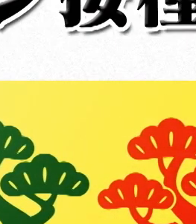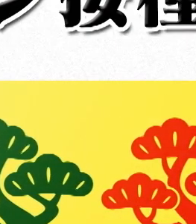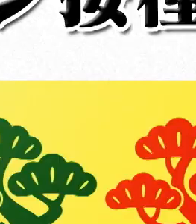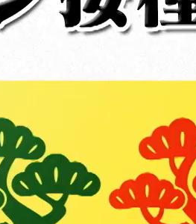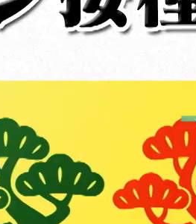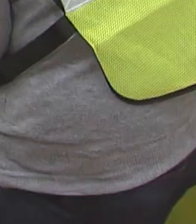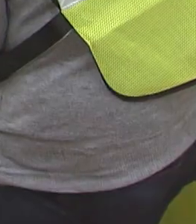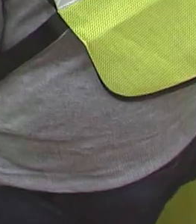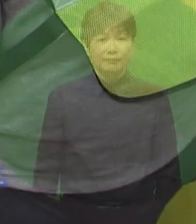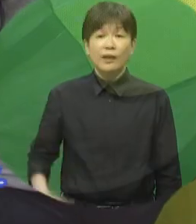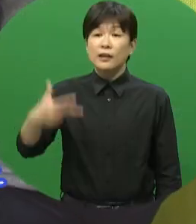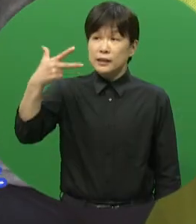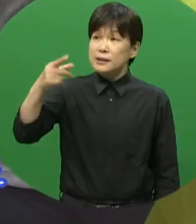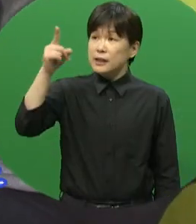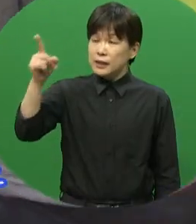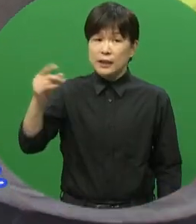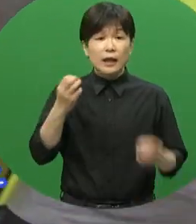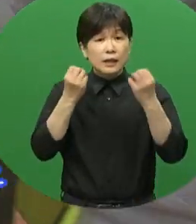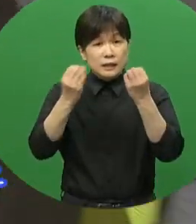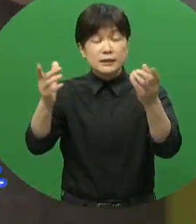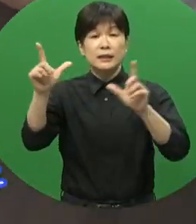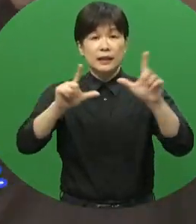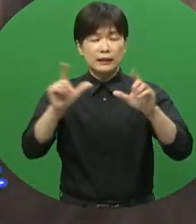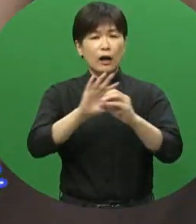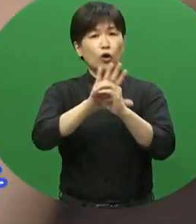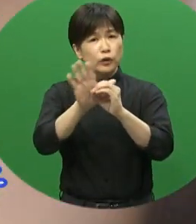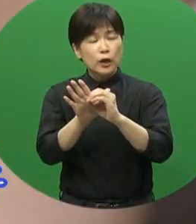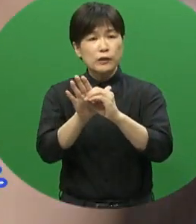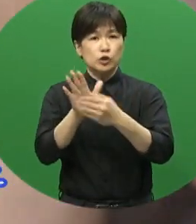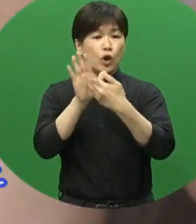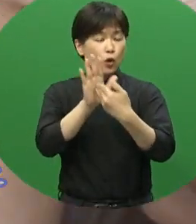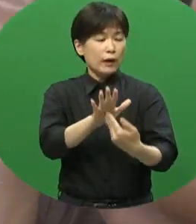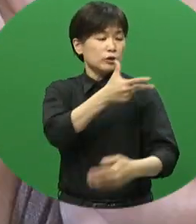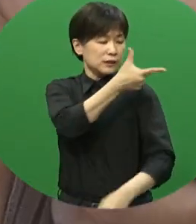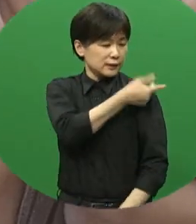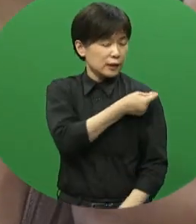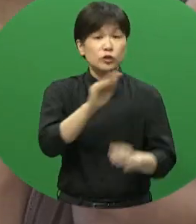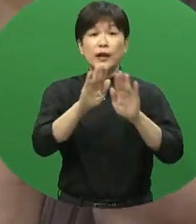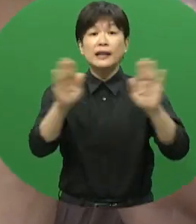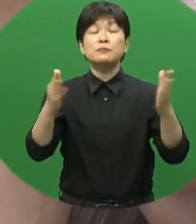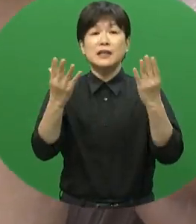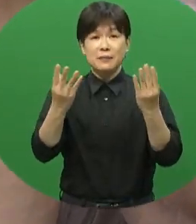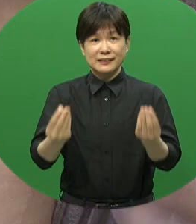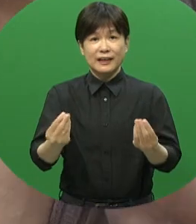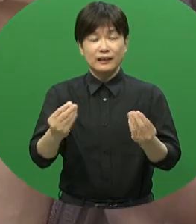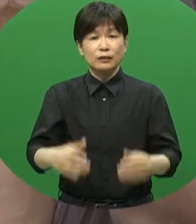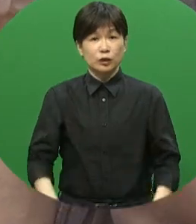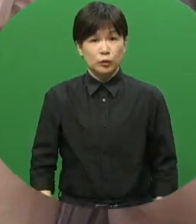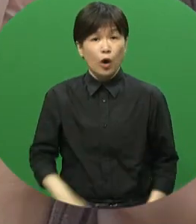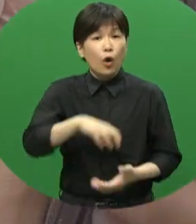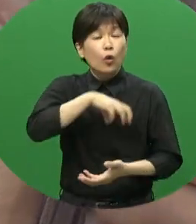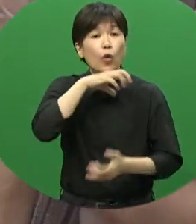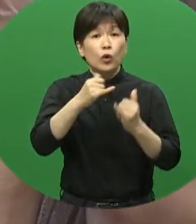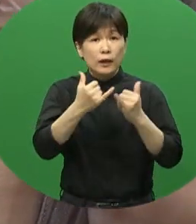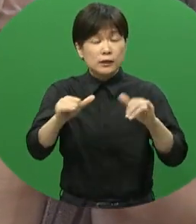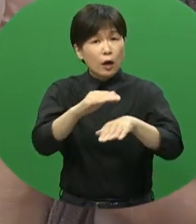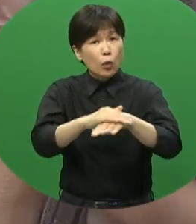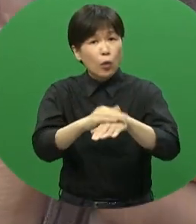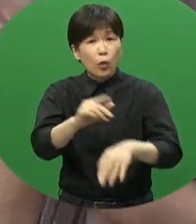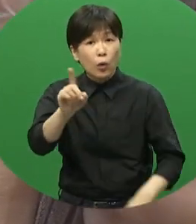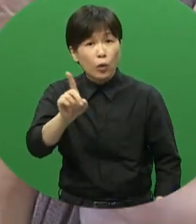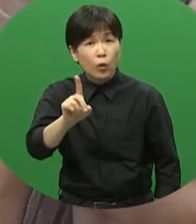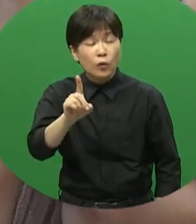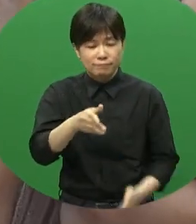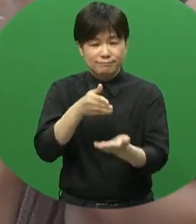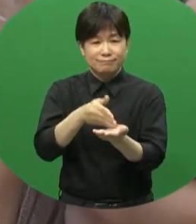接種。北九州市では新型コロナウイルスのワクチン接種を行っています。高齢者のワク